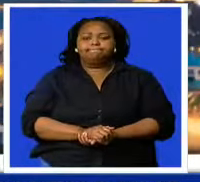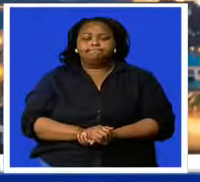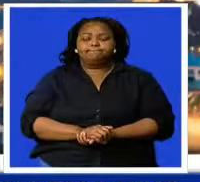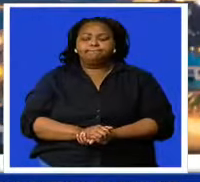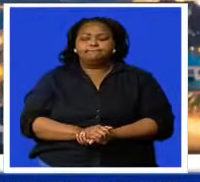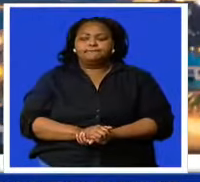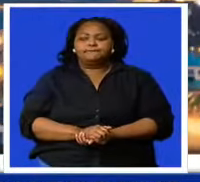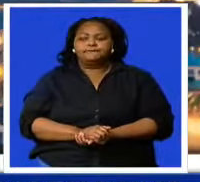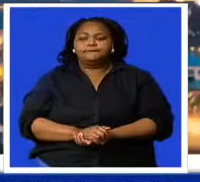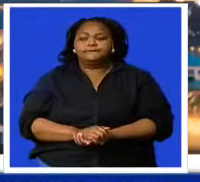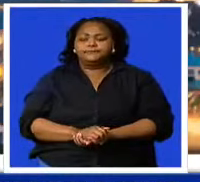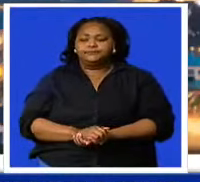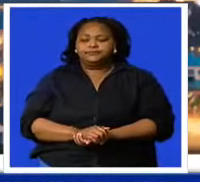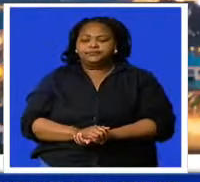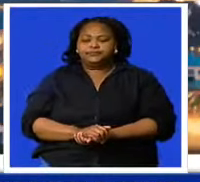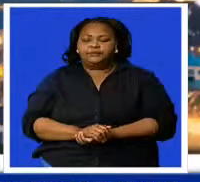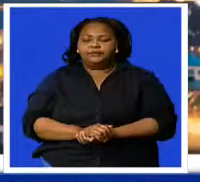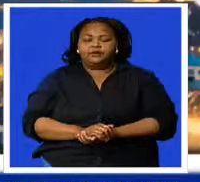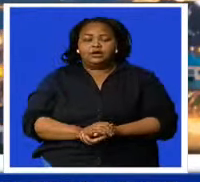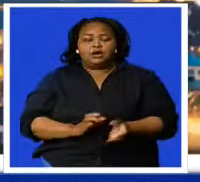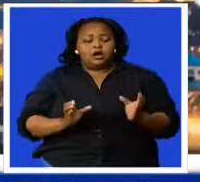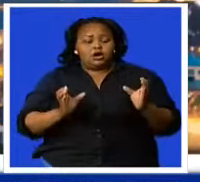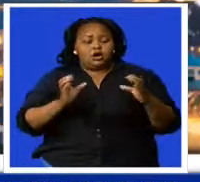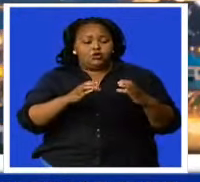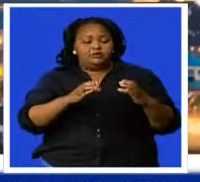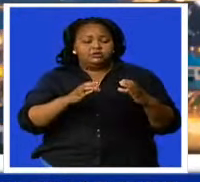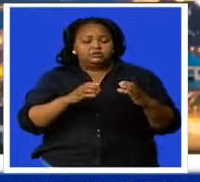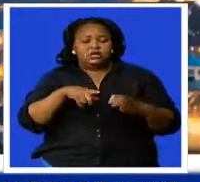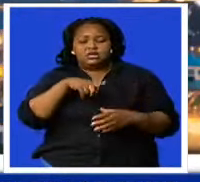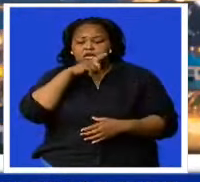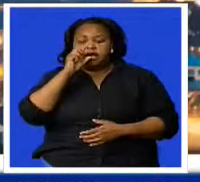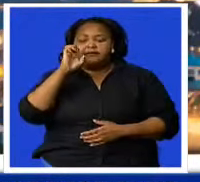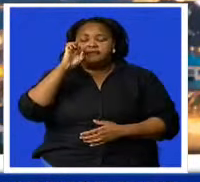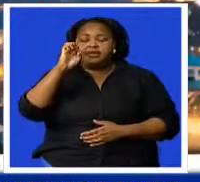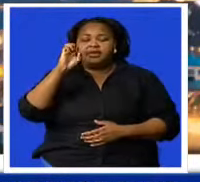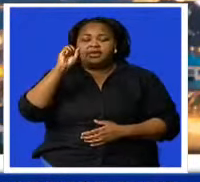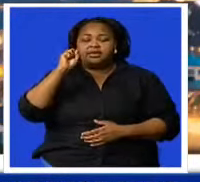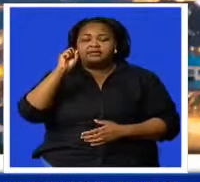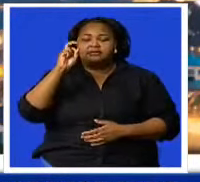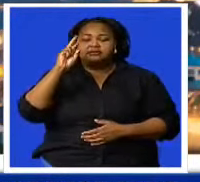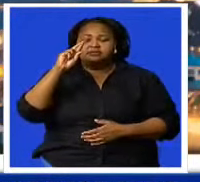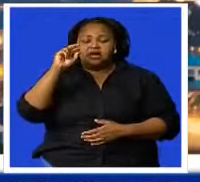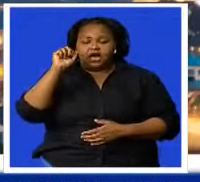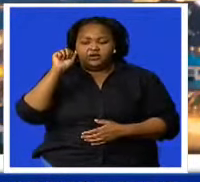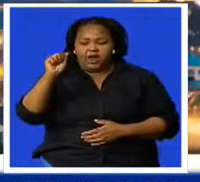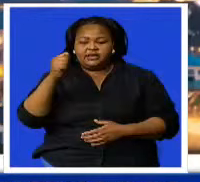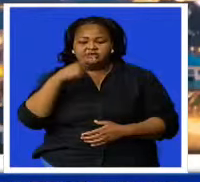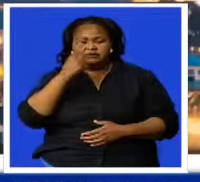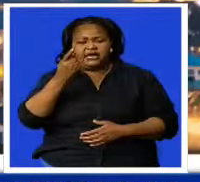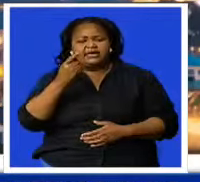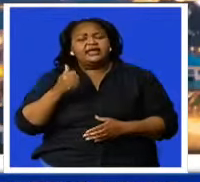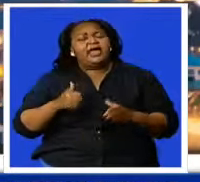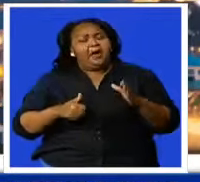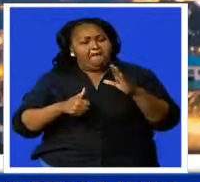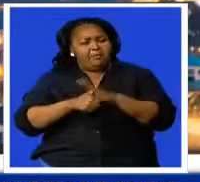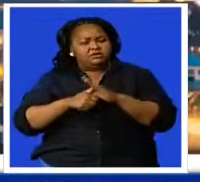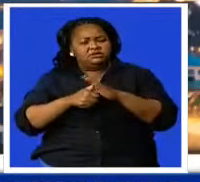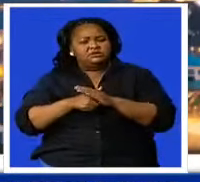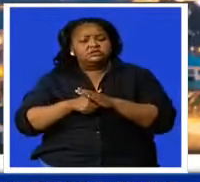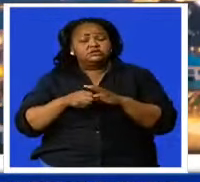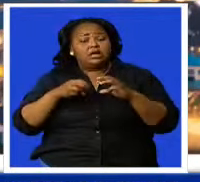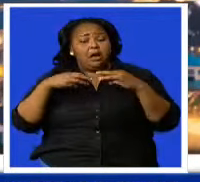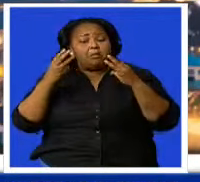Libandla lelawula kusebenta kwemandla agesi Eswatini Energy Regulatory Authority litsike kubalekile kuthe maswati